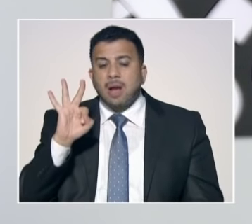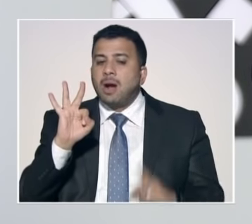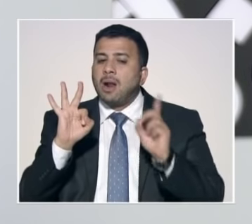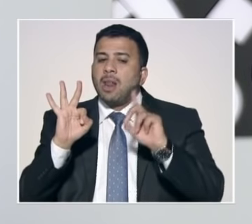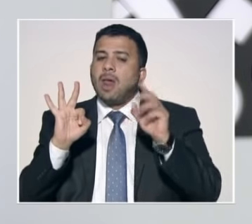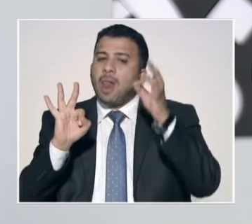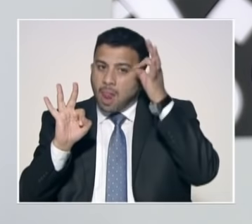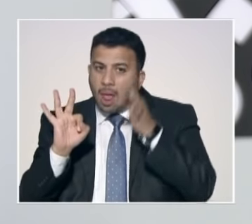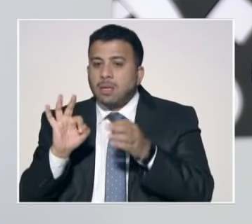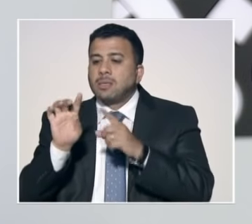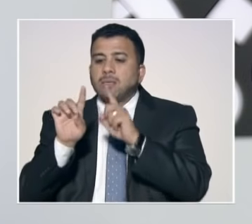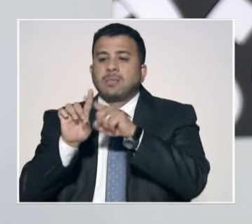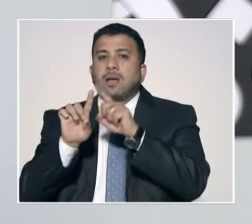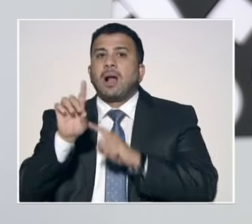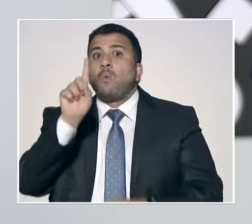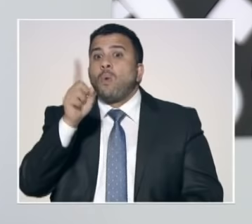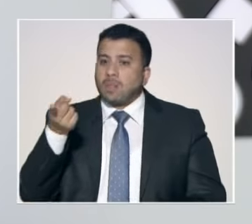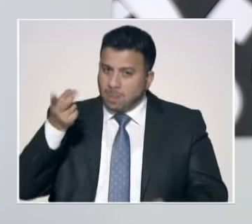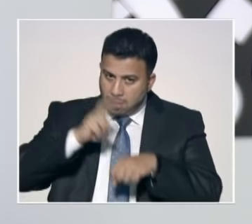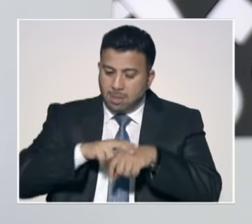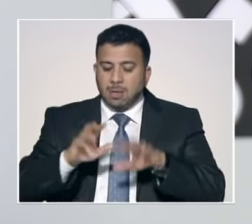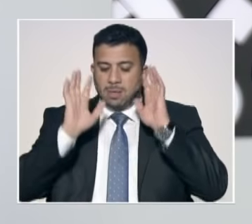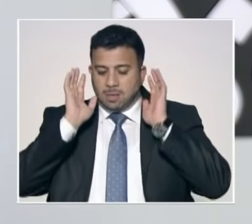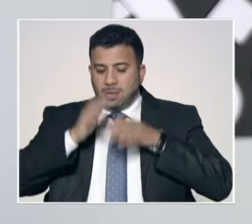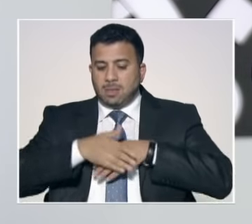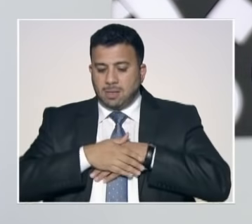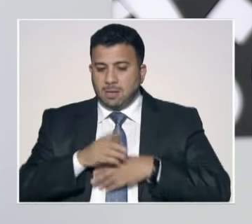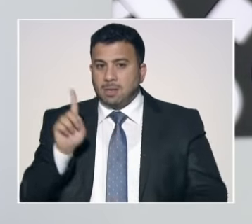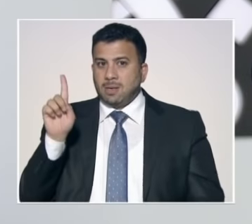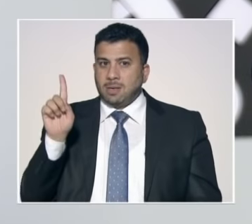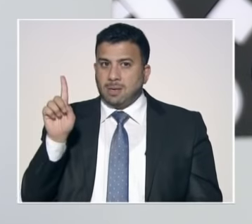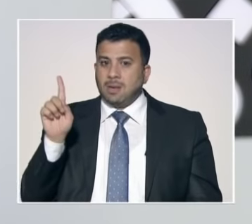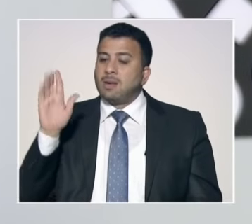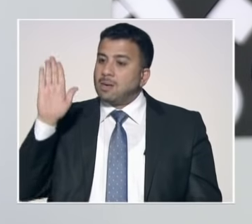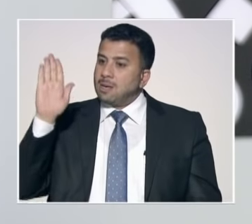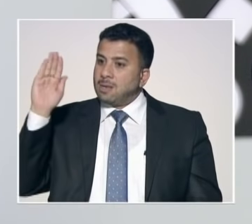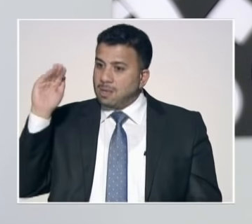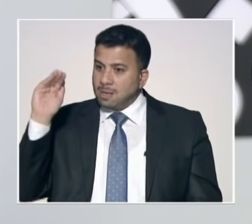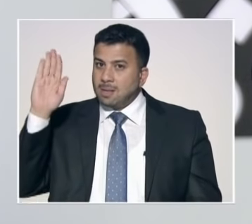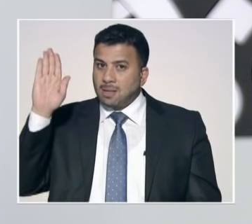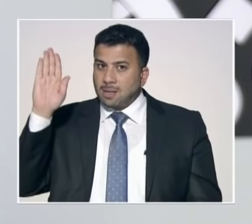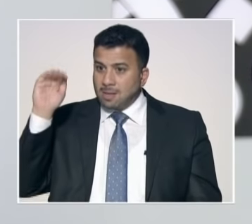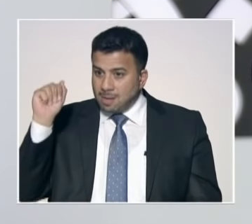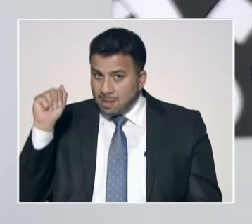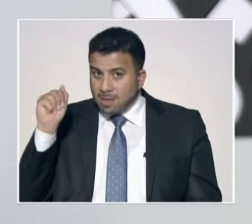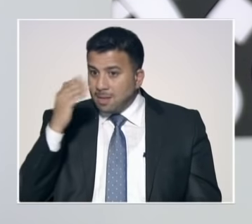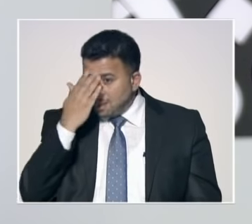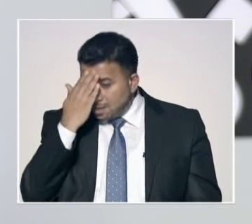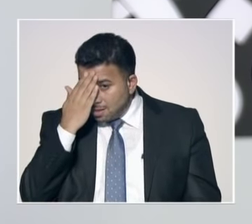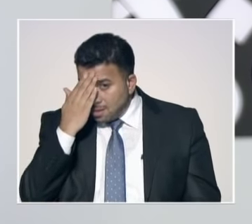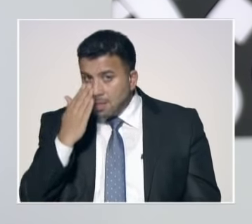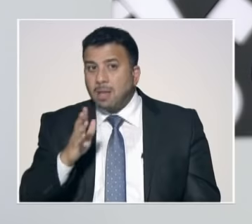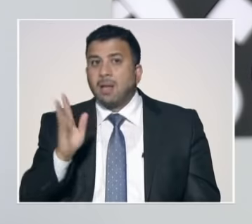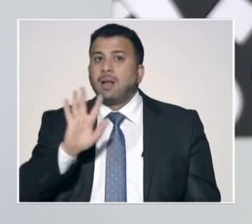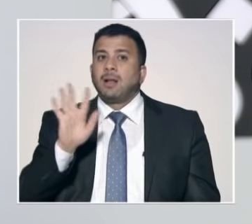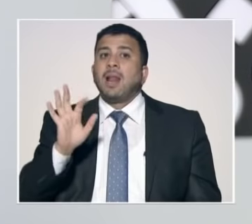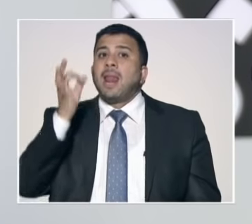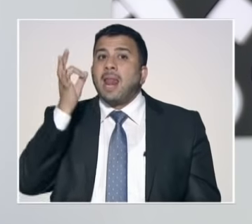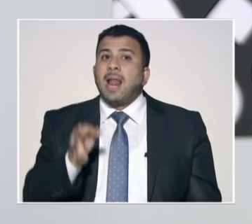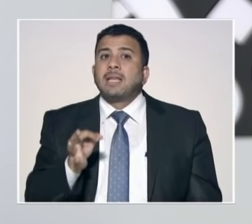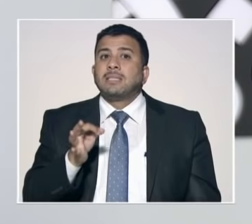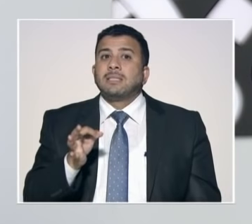يأتي بالركن ثم يسجد للسهو. واضح؟ يعني الآن بعض الناس يعتقد بأنه إذا نسي ركنا جبره بسجود